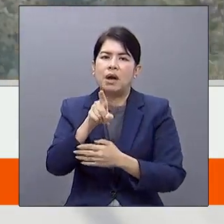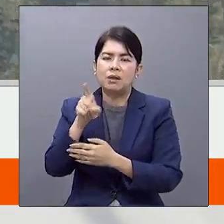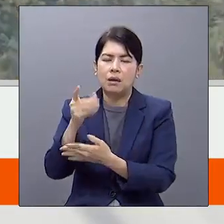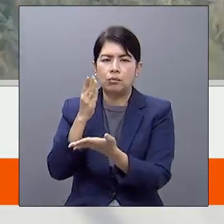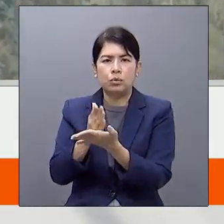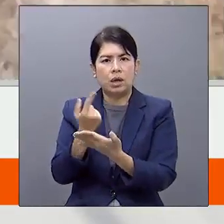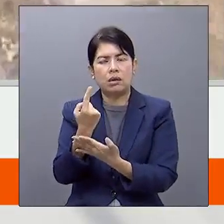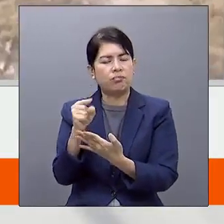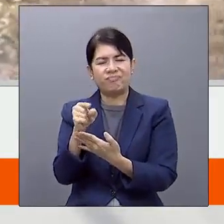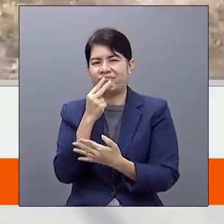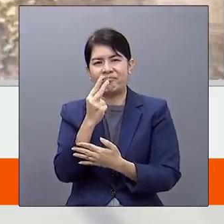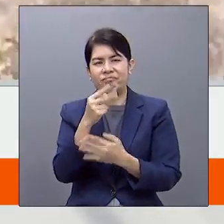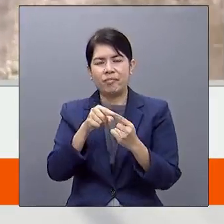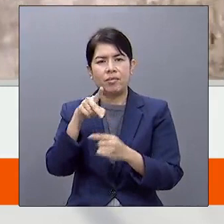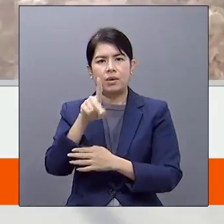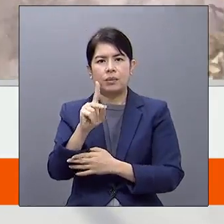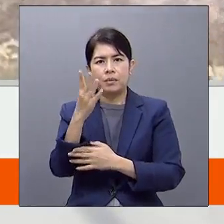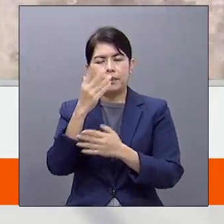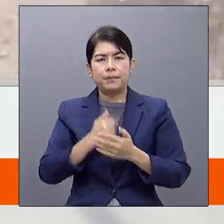อันนี้คือเป็นส่วนของป่าสงวนนะ